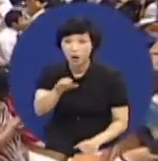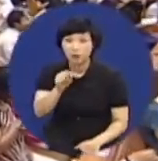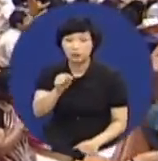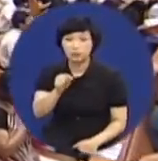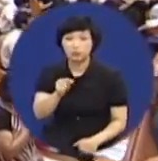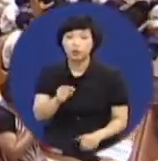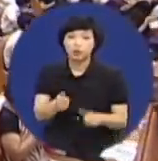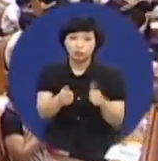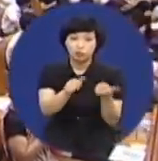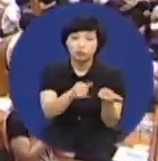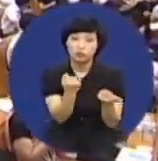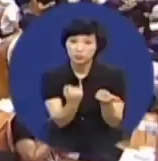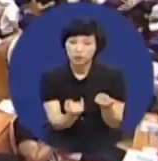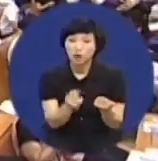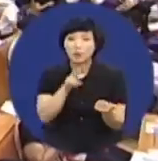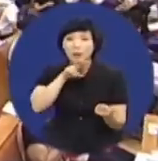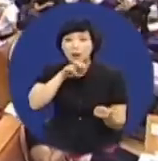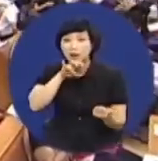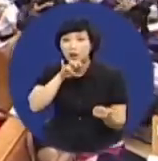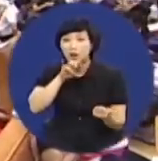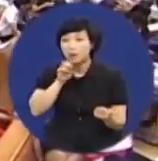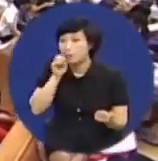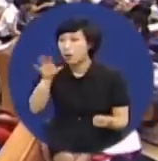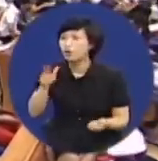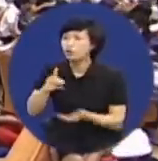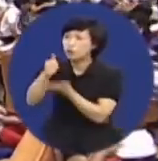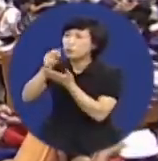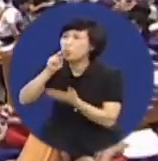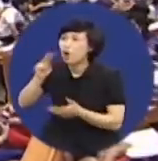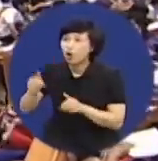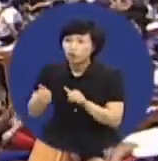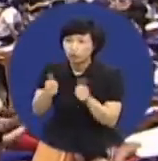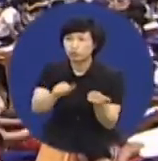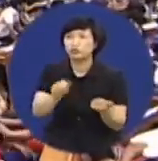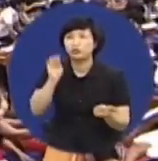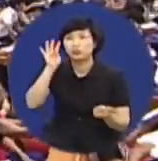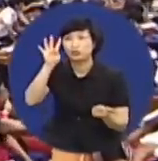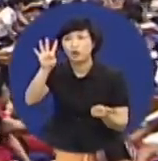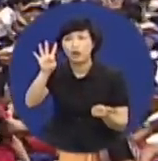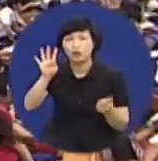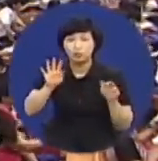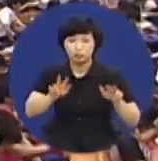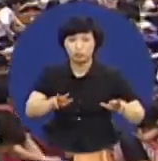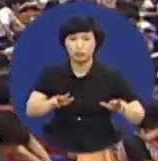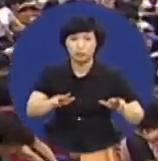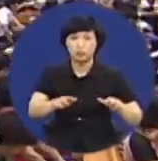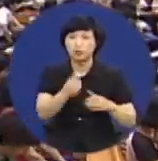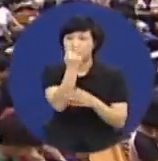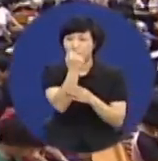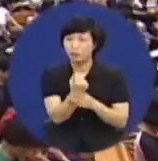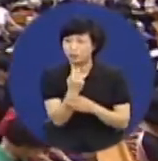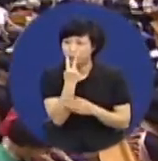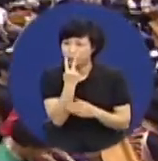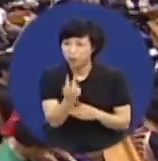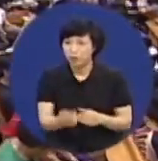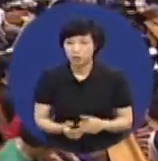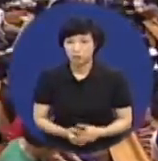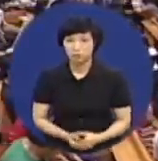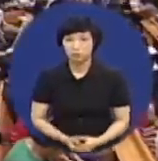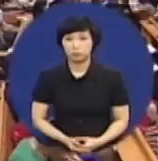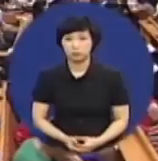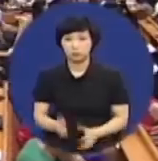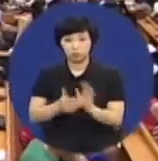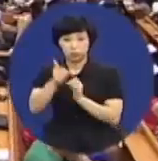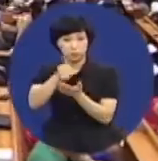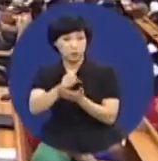石を取り除けなさい。死んだ人の姉妹マルタは言った。主よ、もう臭くなっておりましょう。4日になります